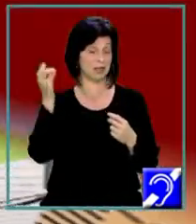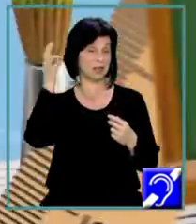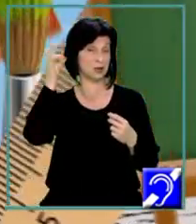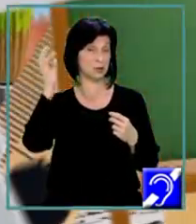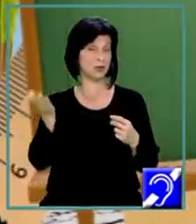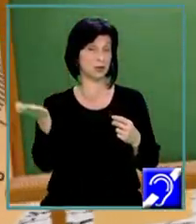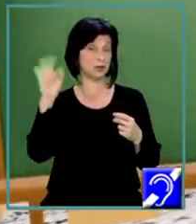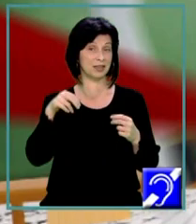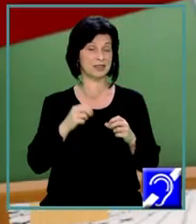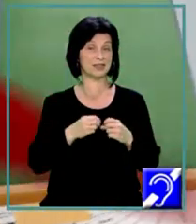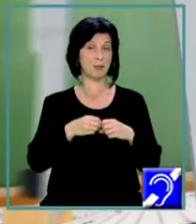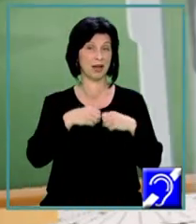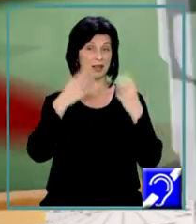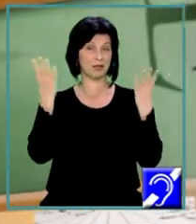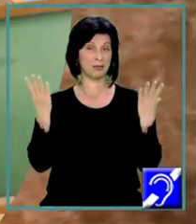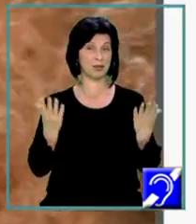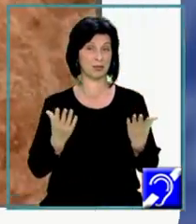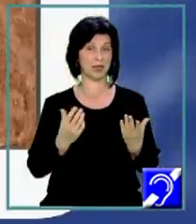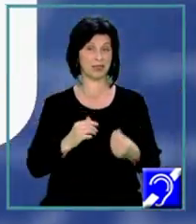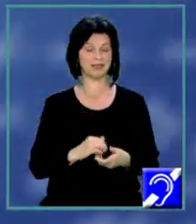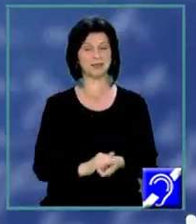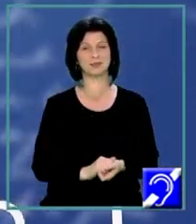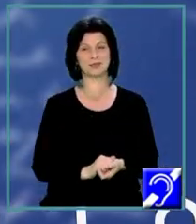interesante din lecția de matematică succes